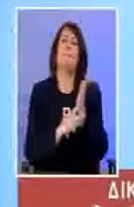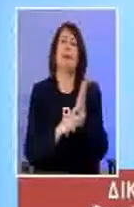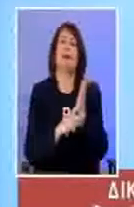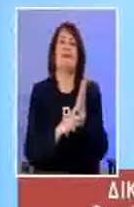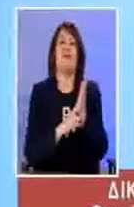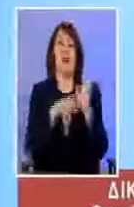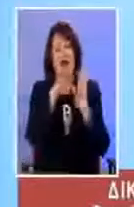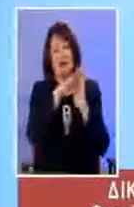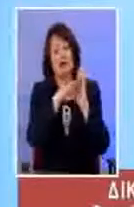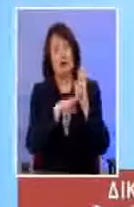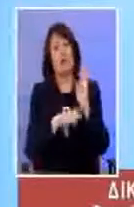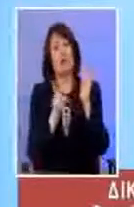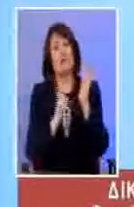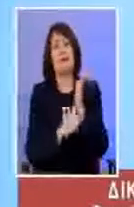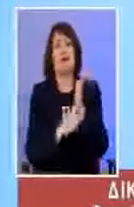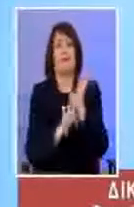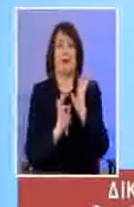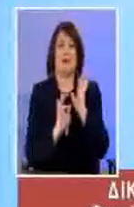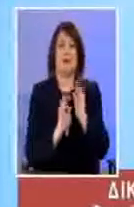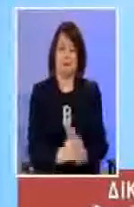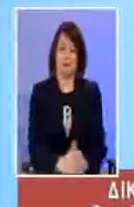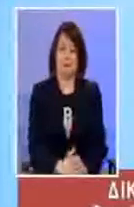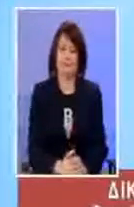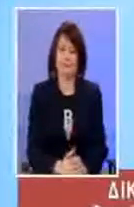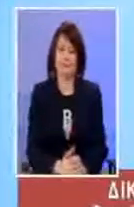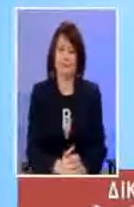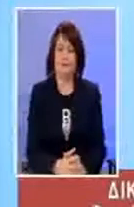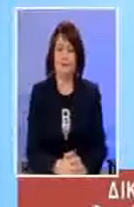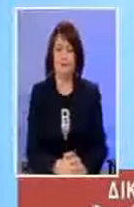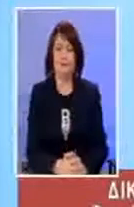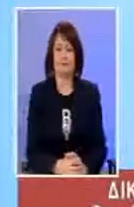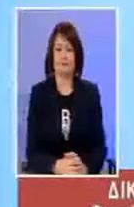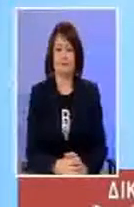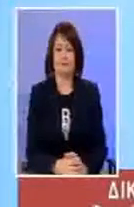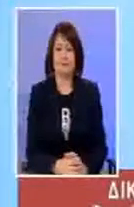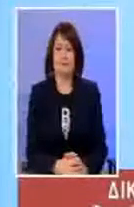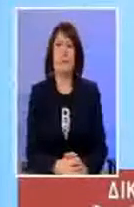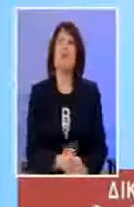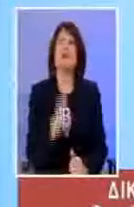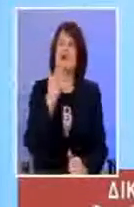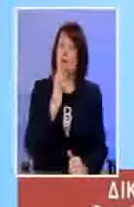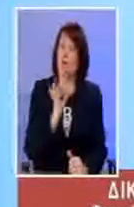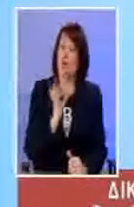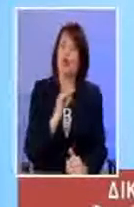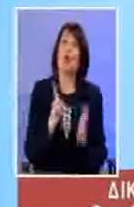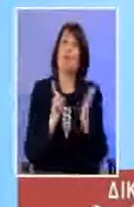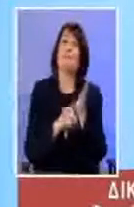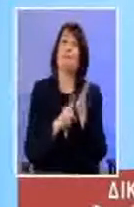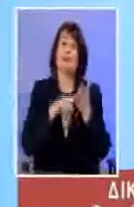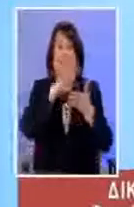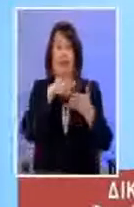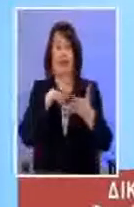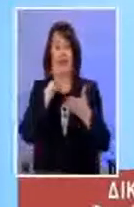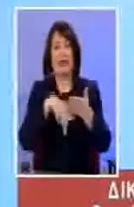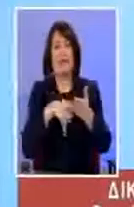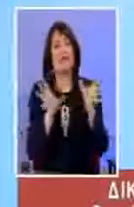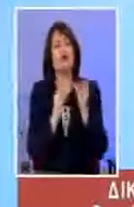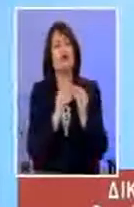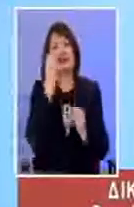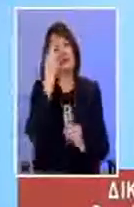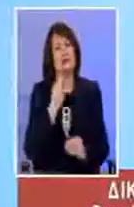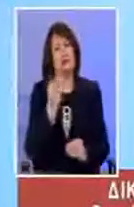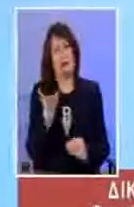στάνταρ. Βεβαίως, που δεν διαβάζονται. Δεν μπορούν, ναι, βέβαια. Είναι κάποια, γι' αυτό ακριβώς πρέπει να είναι τα κείμενα και εδώ προσβάσιμα. Γι' αυτό